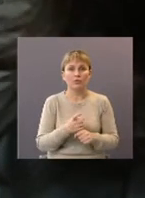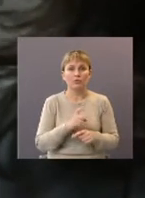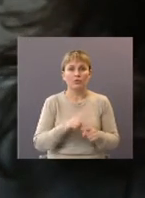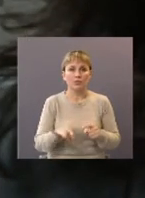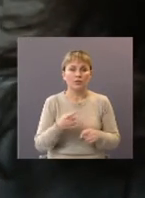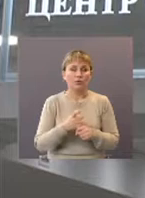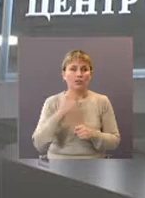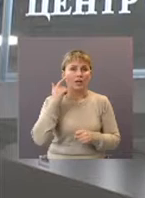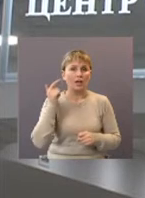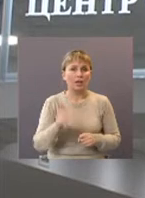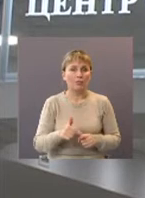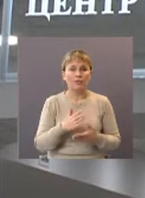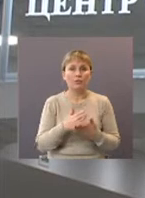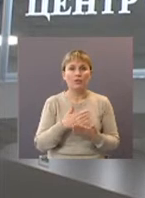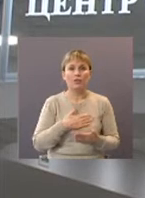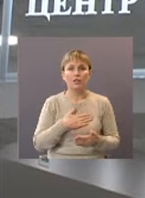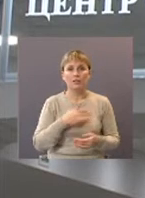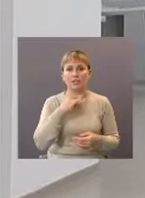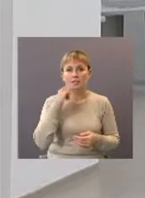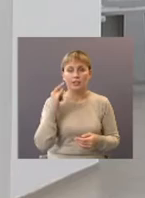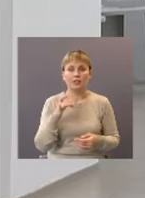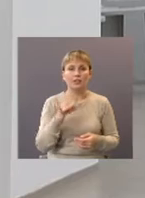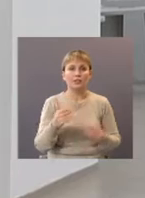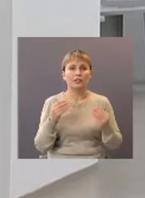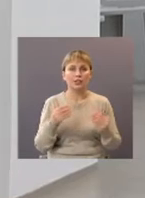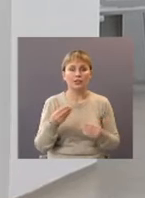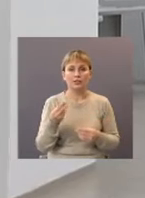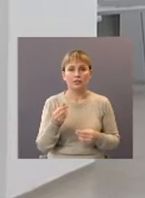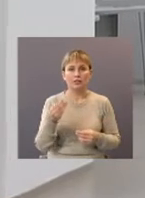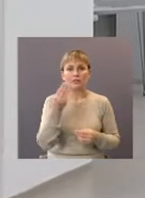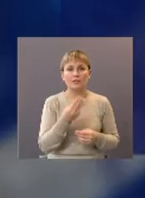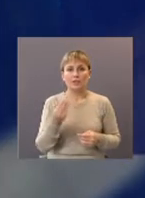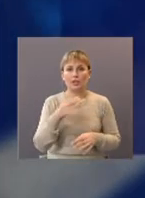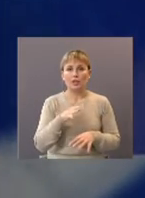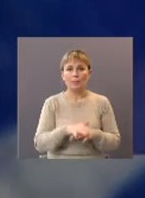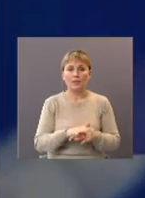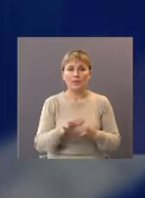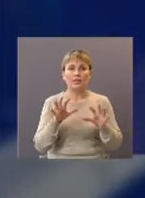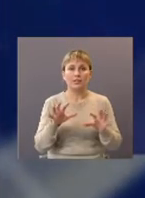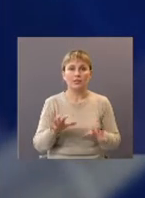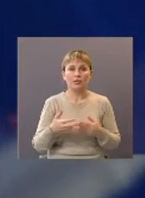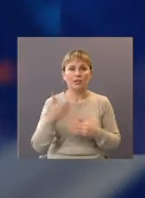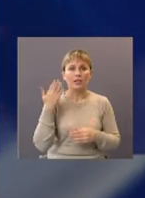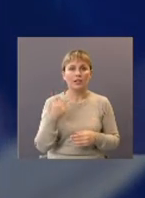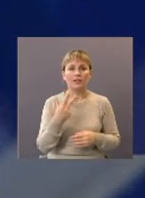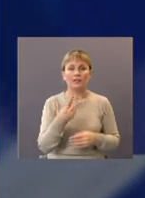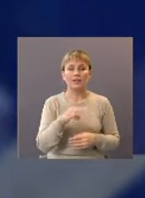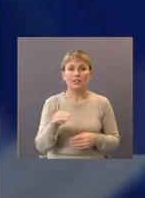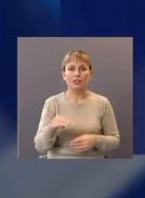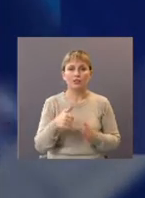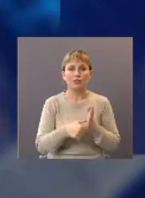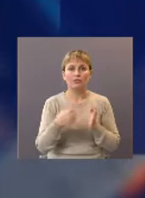и очень грамотная. Имеют наши соотечественники и солидные счета в швейцарских банках. Нелегальные ранее 2